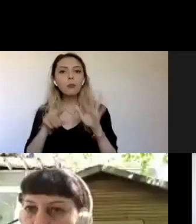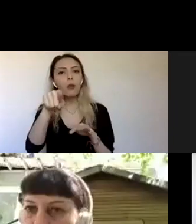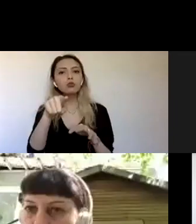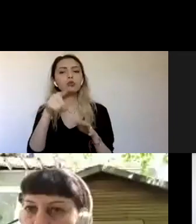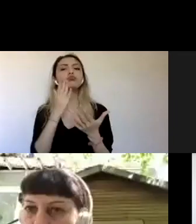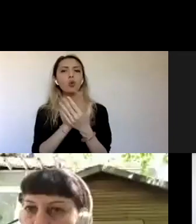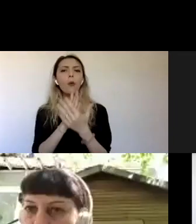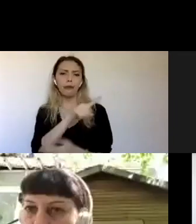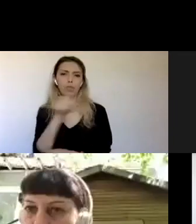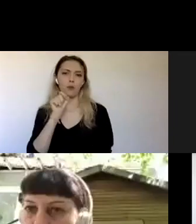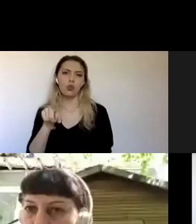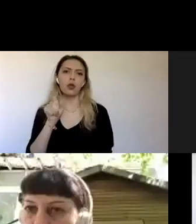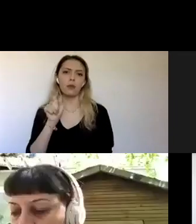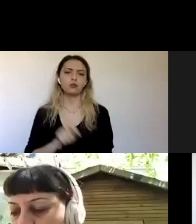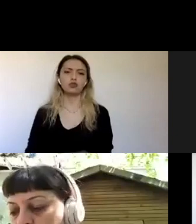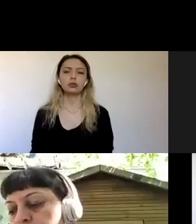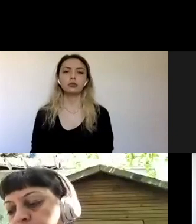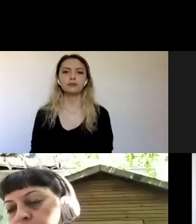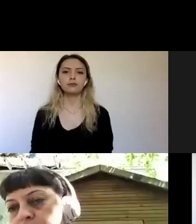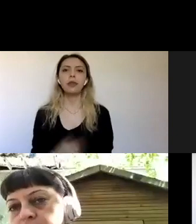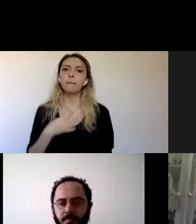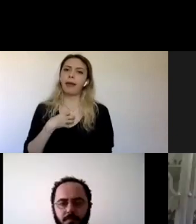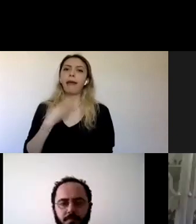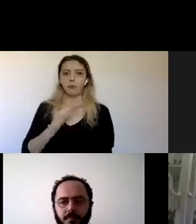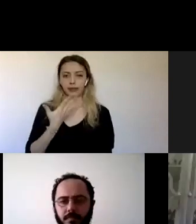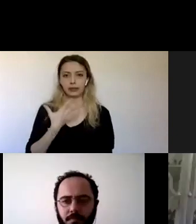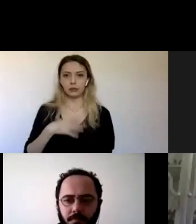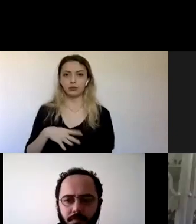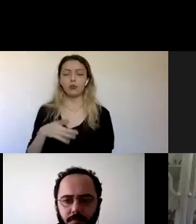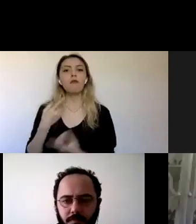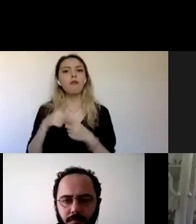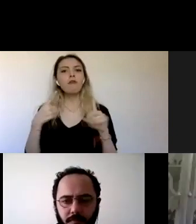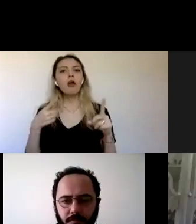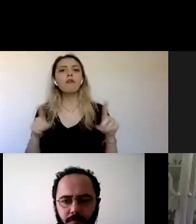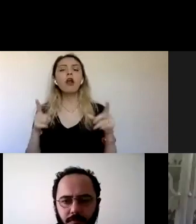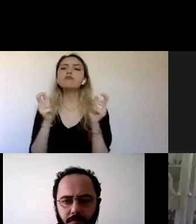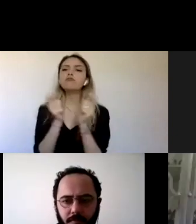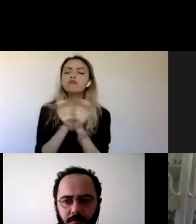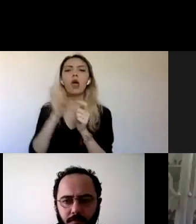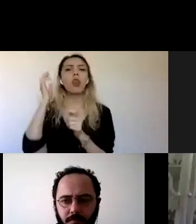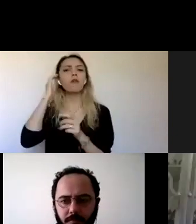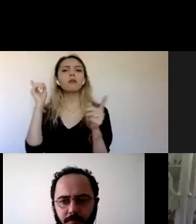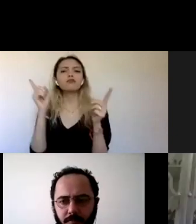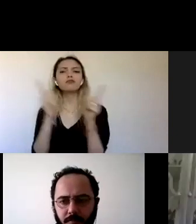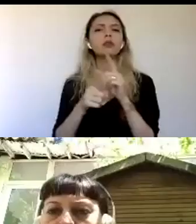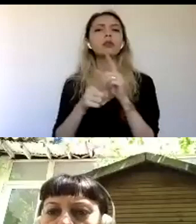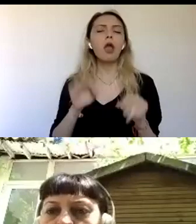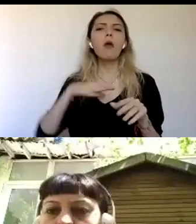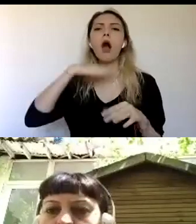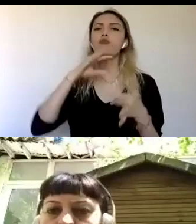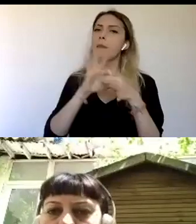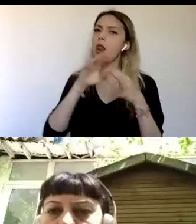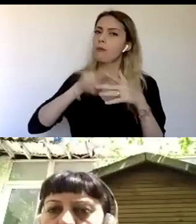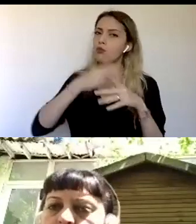Çok kısa kendinden bahsedeyim. Aslında çeşitli sivil toplum kuruluşlarıyla ve bir takım Avrupa Birliği projeleriyle iletişimle ilgili bir takım işlere